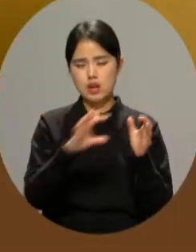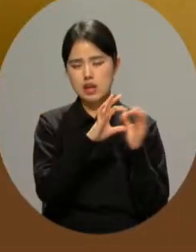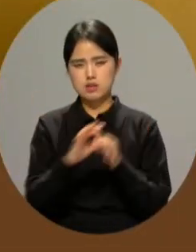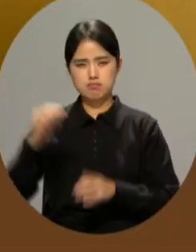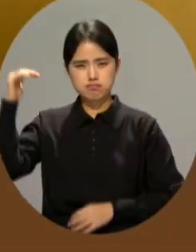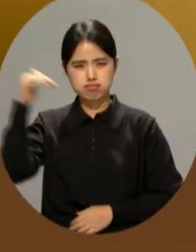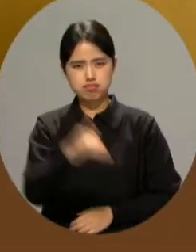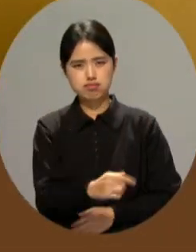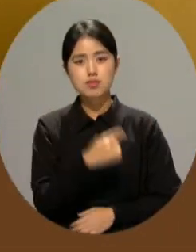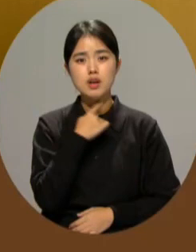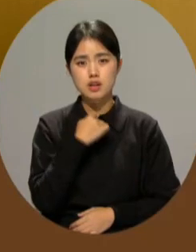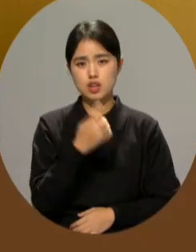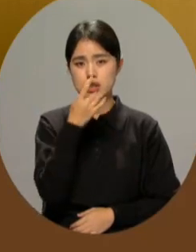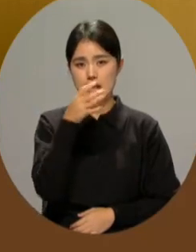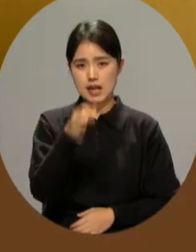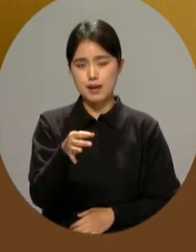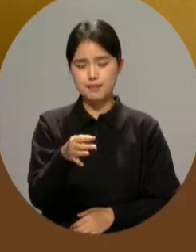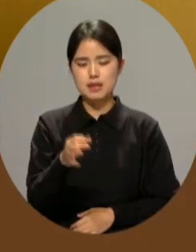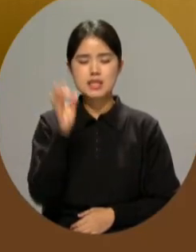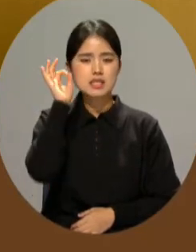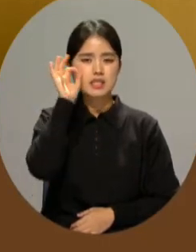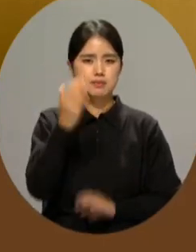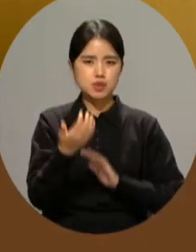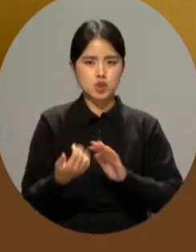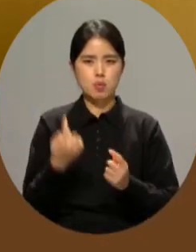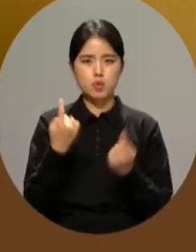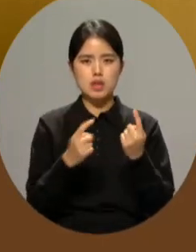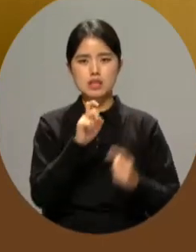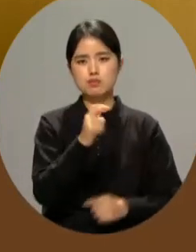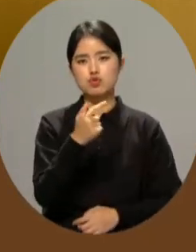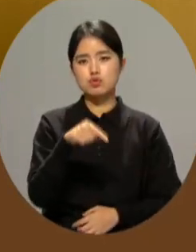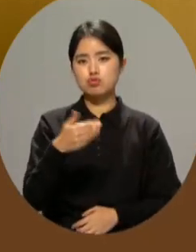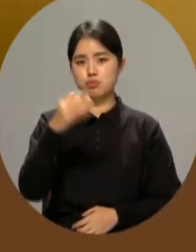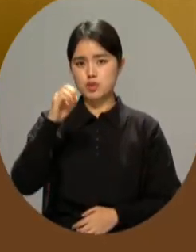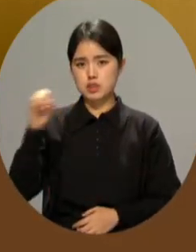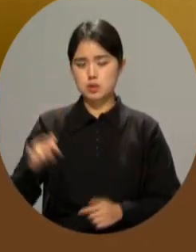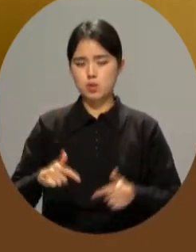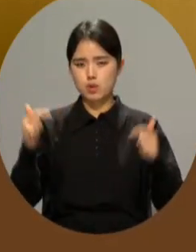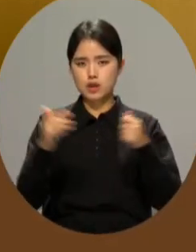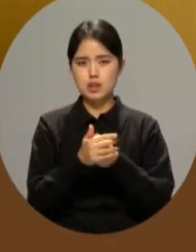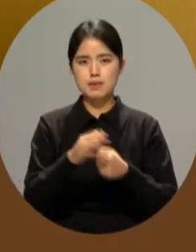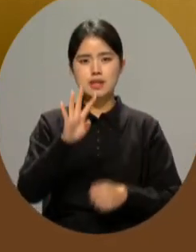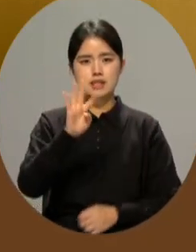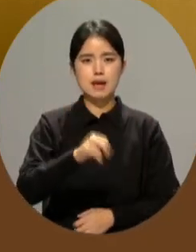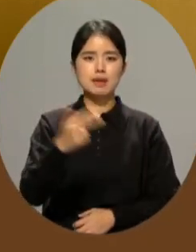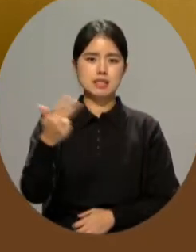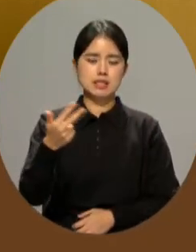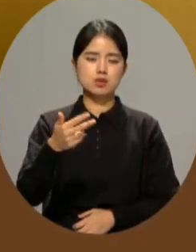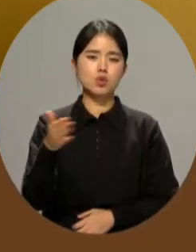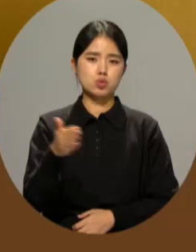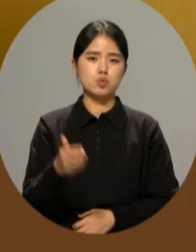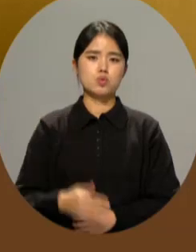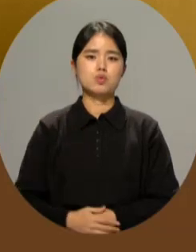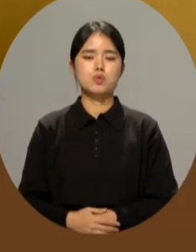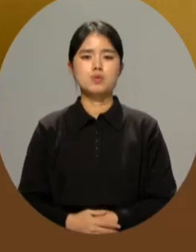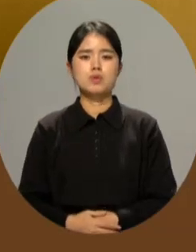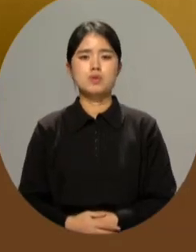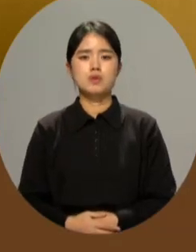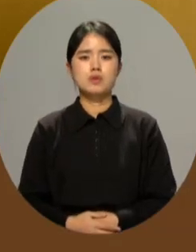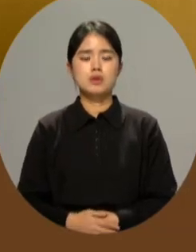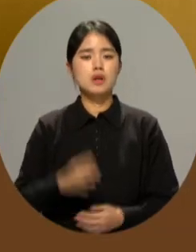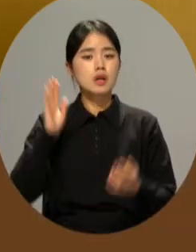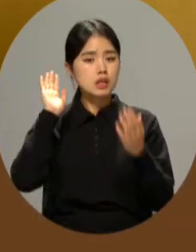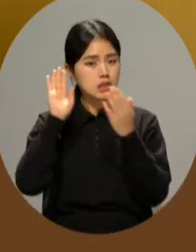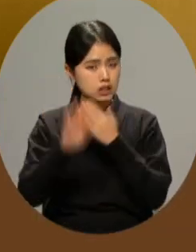떨어지던 산지 쌀값이 열흘 전보다 16.9%나 오르며 4만 7천 원대를 형성합니다.